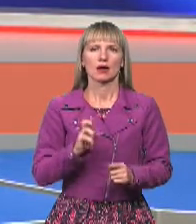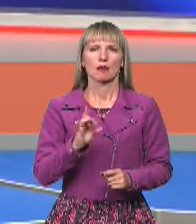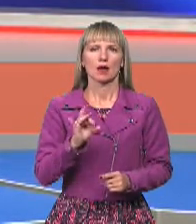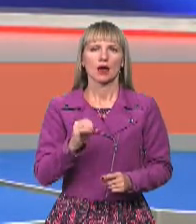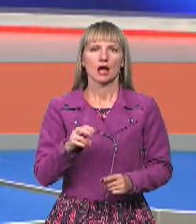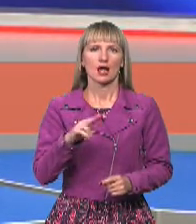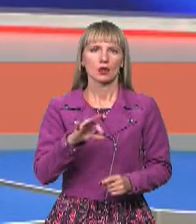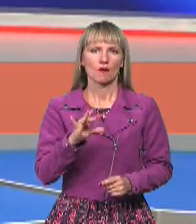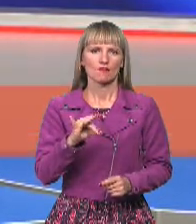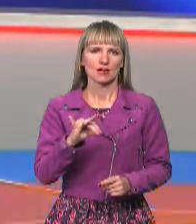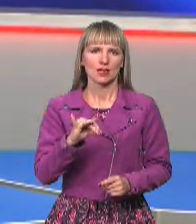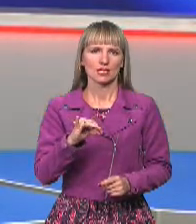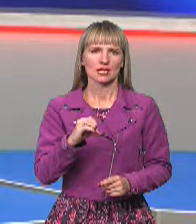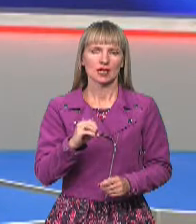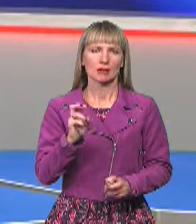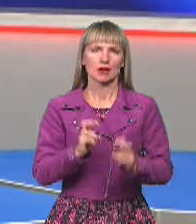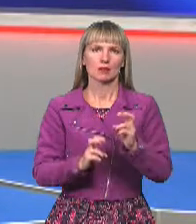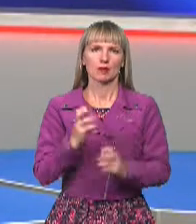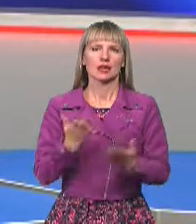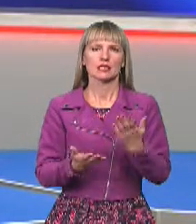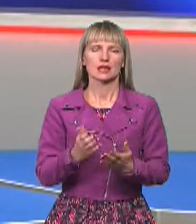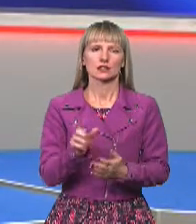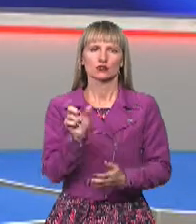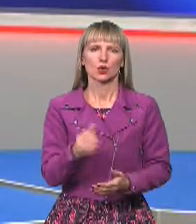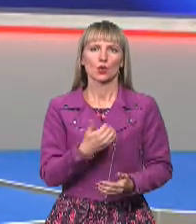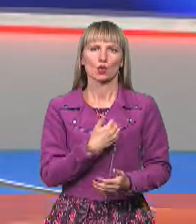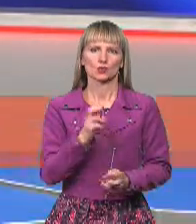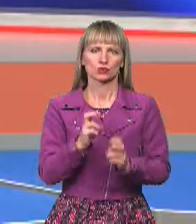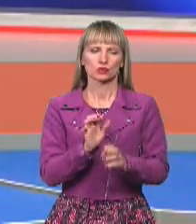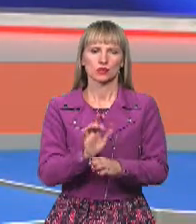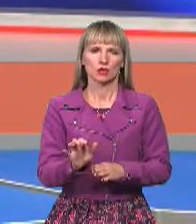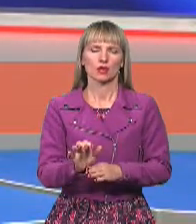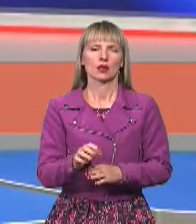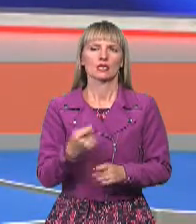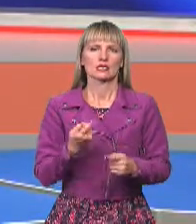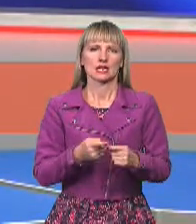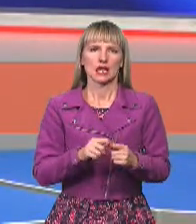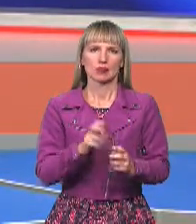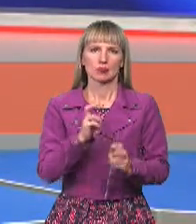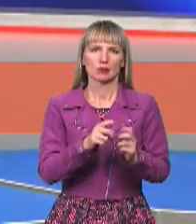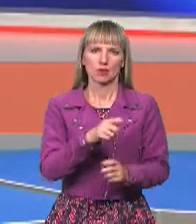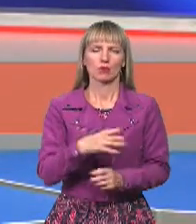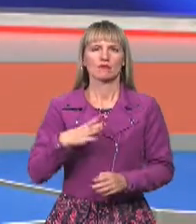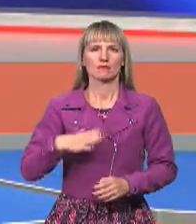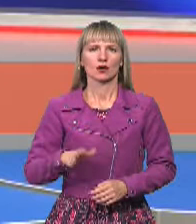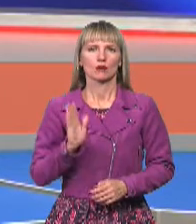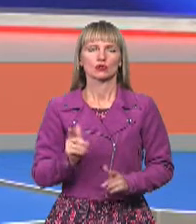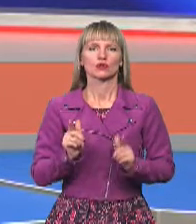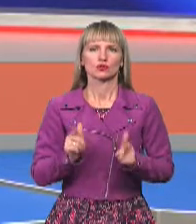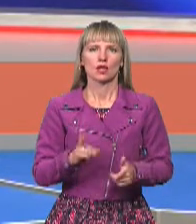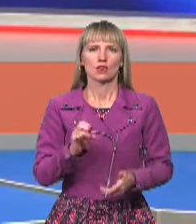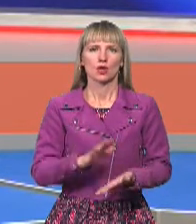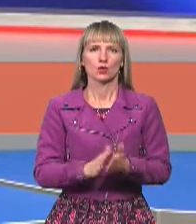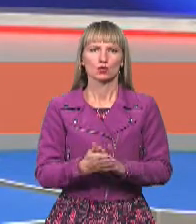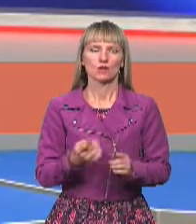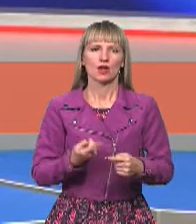предприятия, и если поставщик хочет работать с этим предприятием, то тогда он вынужден будет соглашаться на